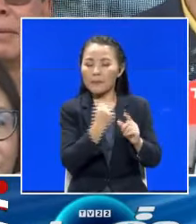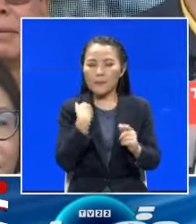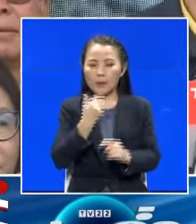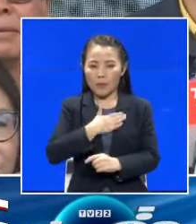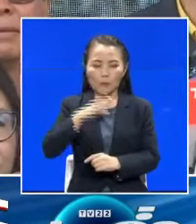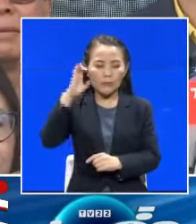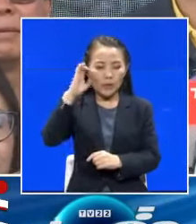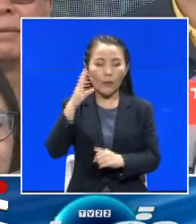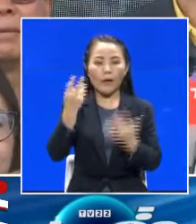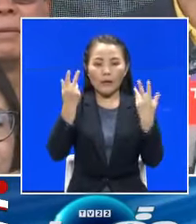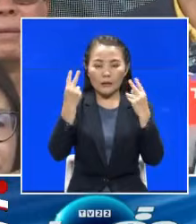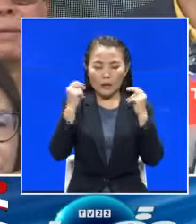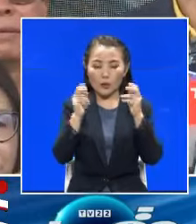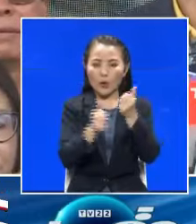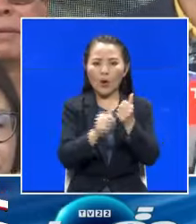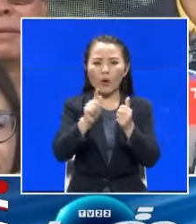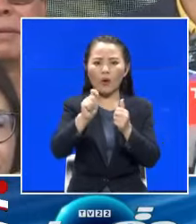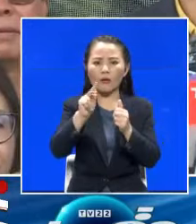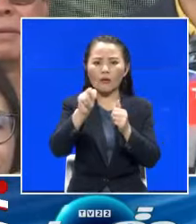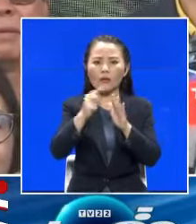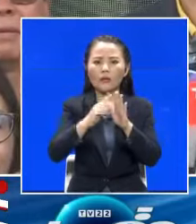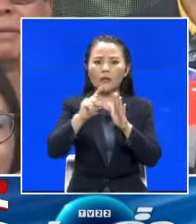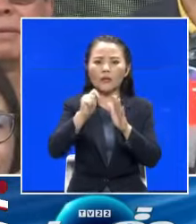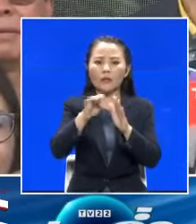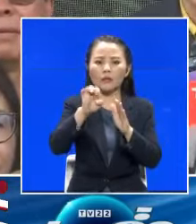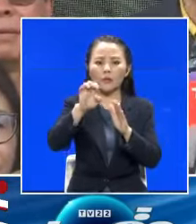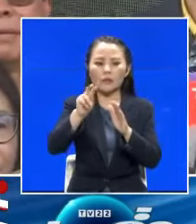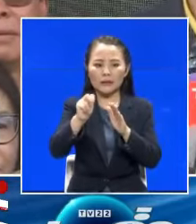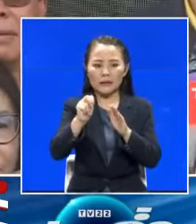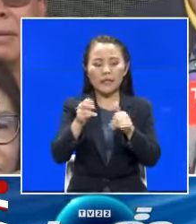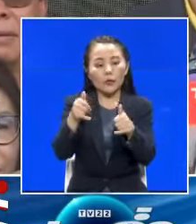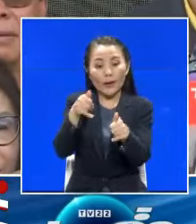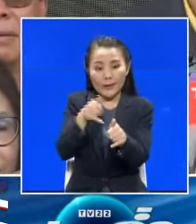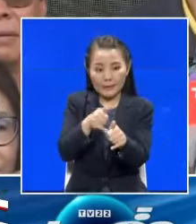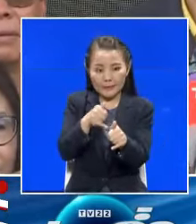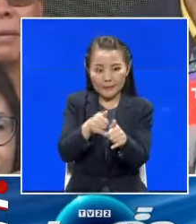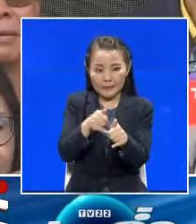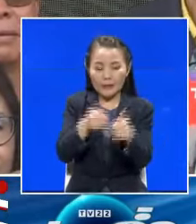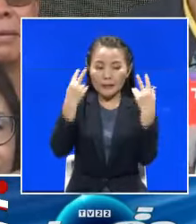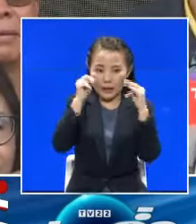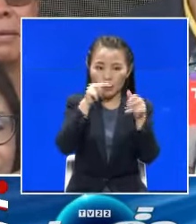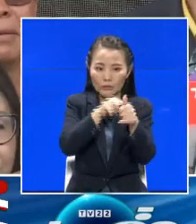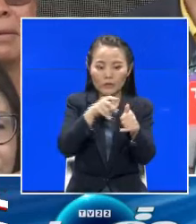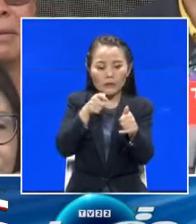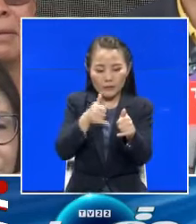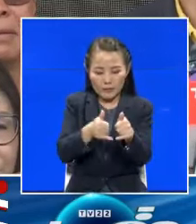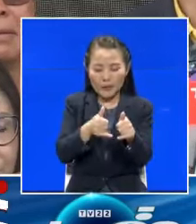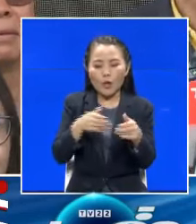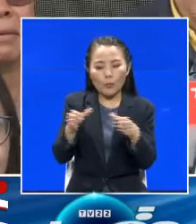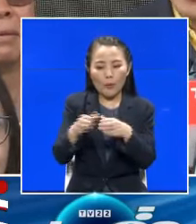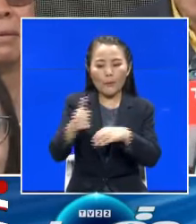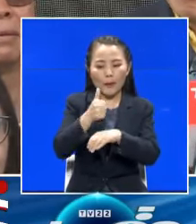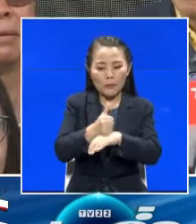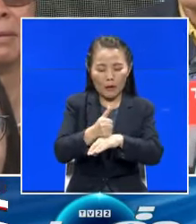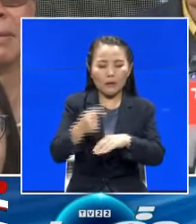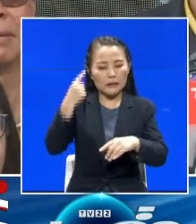างเช่นคุณอนุทินคือตอนที่สัมภาษณ์เนี่ยคุณอนุทินก็ยืนอยู่ข้างหลังคุณเศรษฐานะคะ ค่ะ ก็อยู่ที่นี่เหมือนกันเราอยู่คนละพรรคก็คงมีเห็นต่